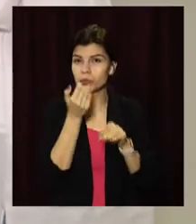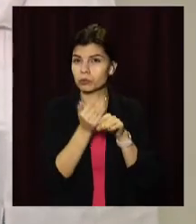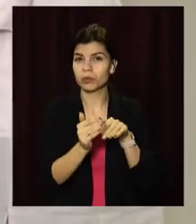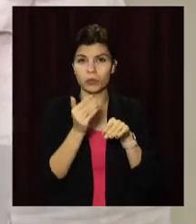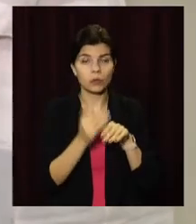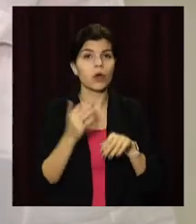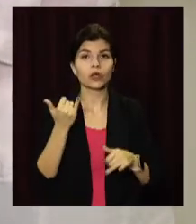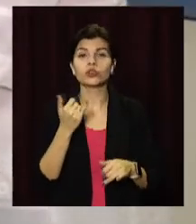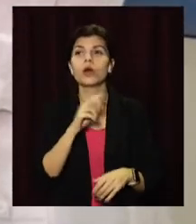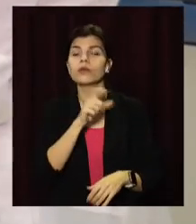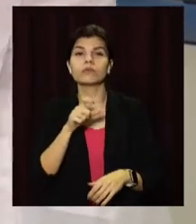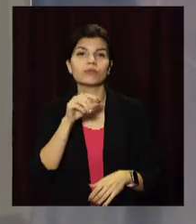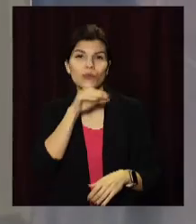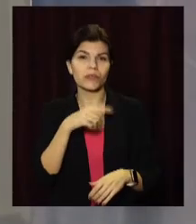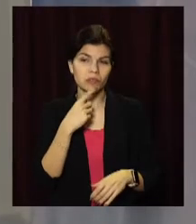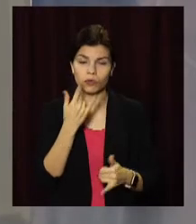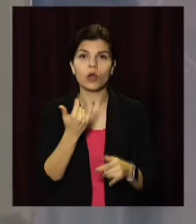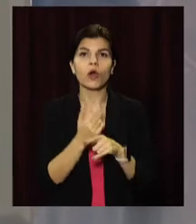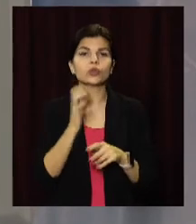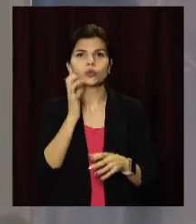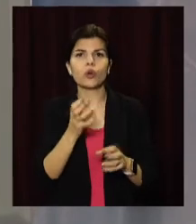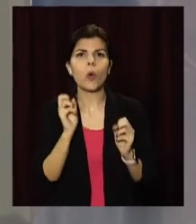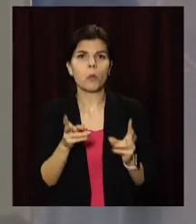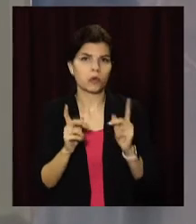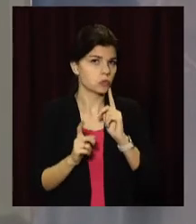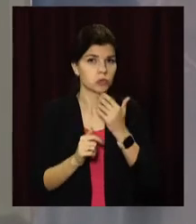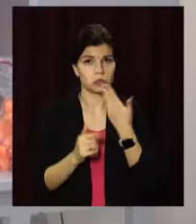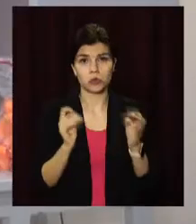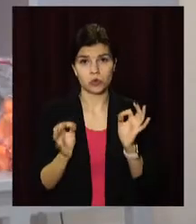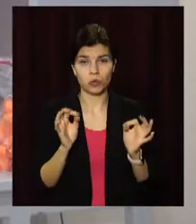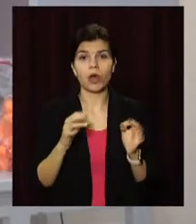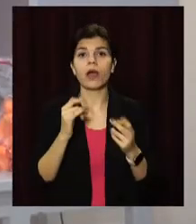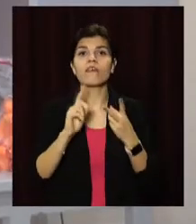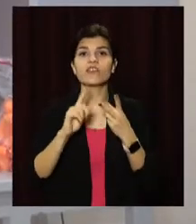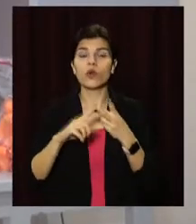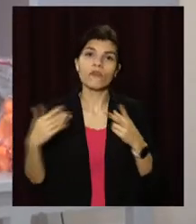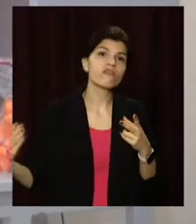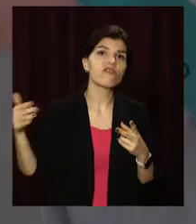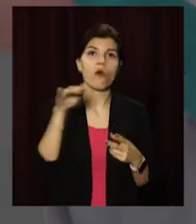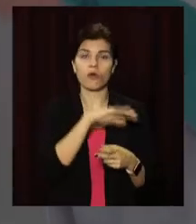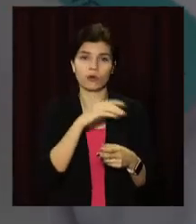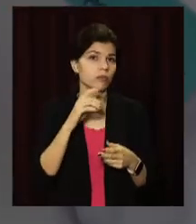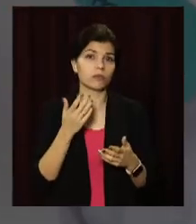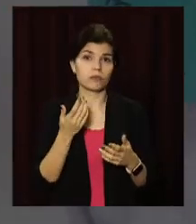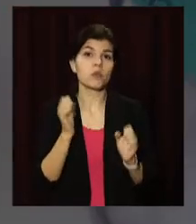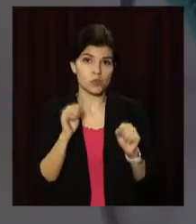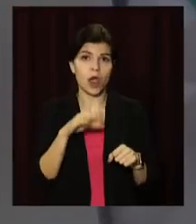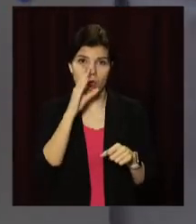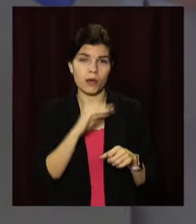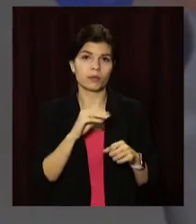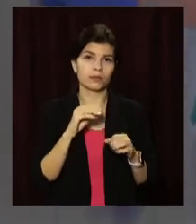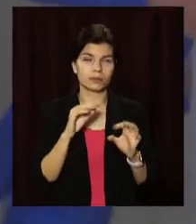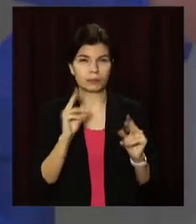не бачать серйозних загроз. В обласному лабораторному центрі відзначають, другої хвилі захворюваності коронавірусу можна уникнути,